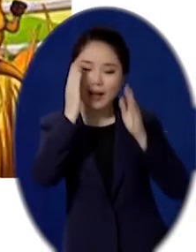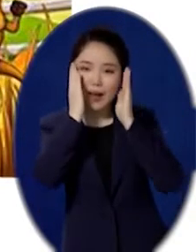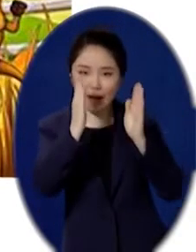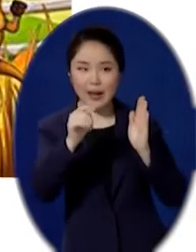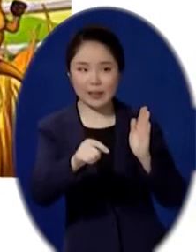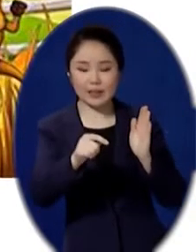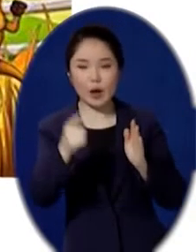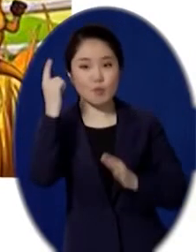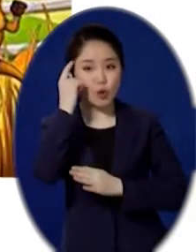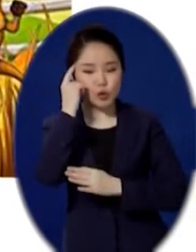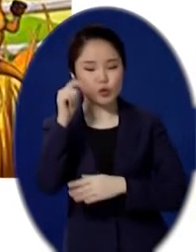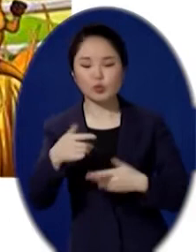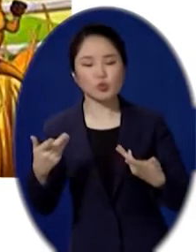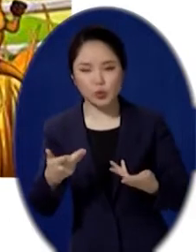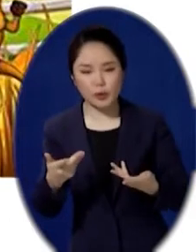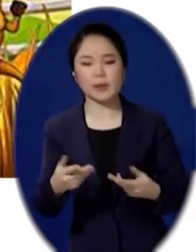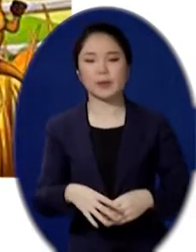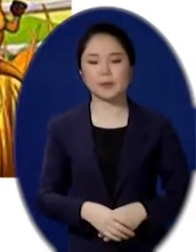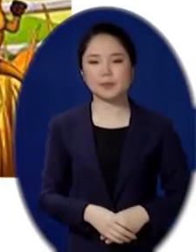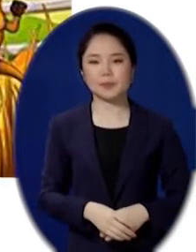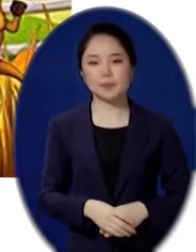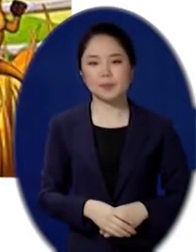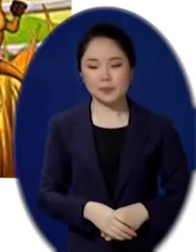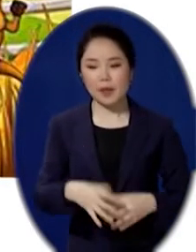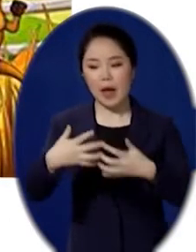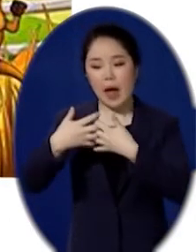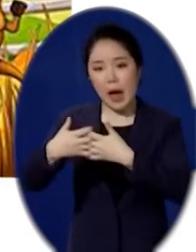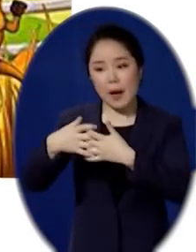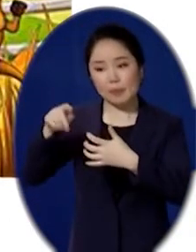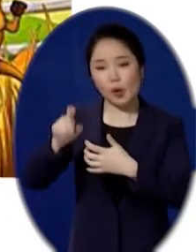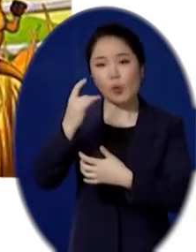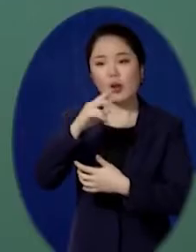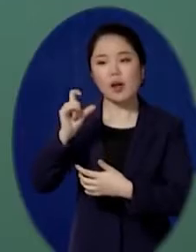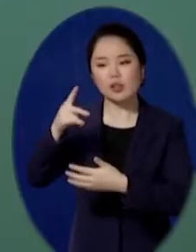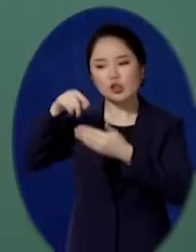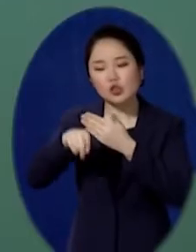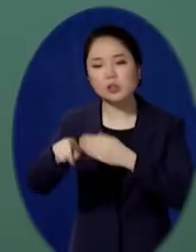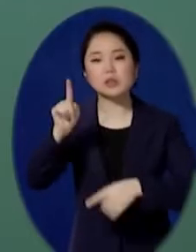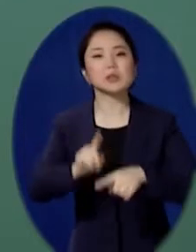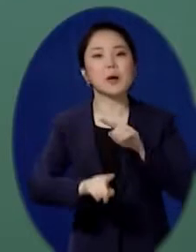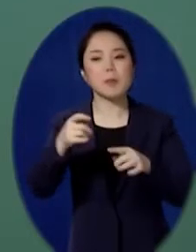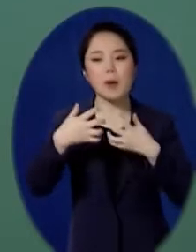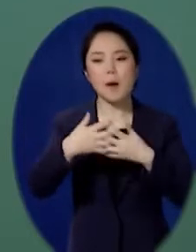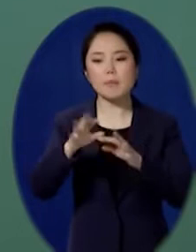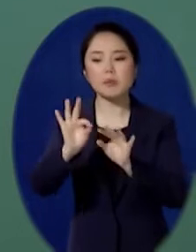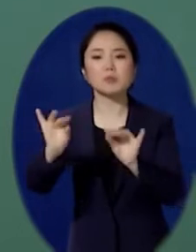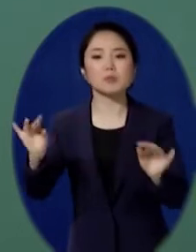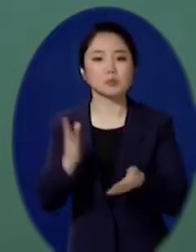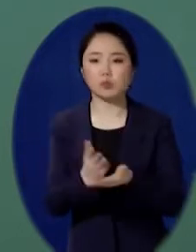анхааралтай бодъё. Юу бодох вэ гэхээр амтны хүрээлэнд ямар амтд байдаг вэ?